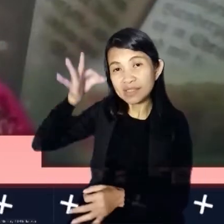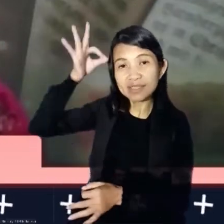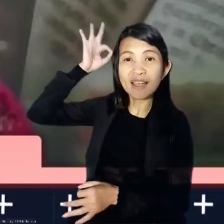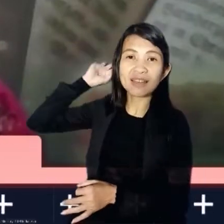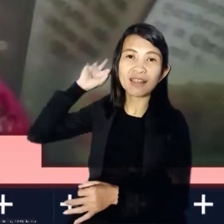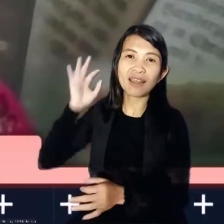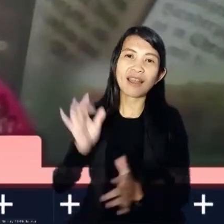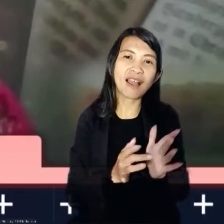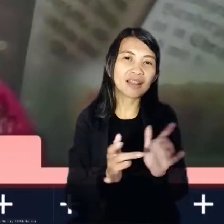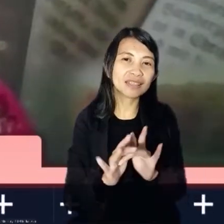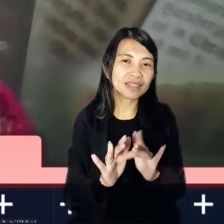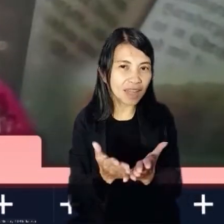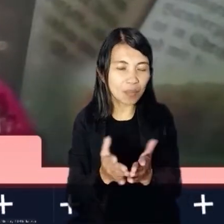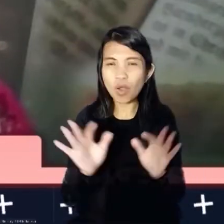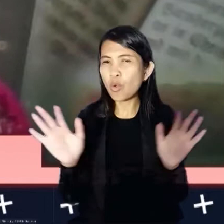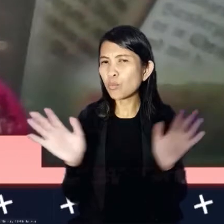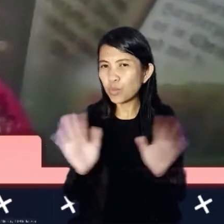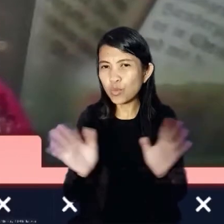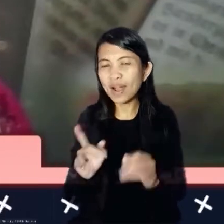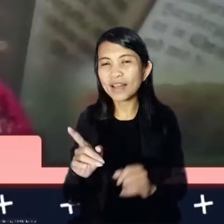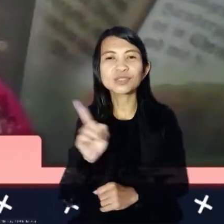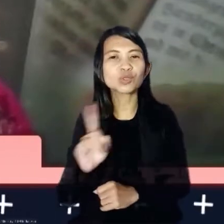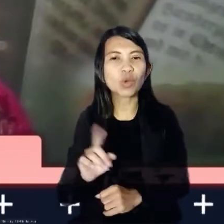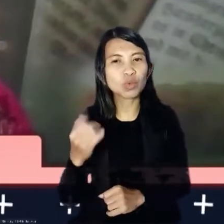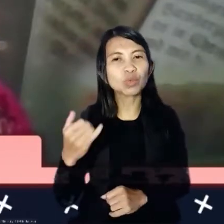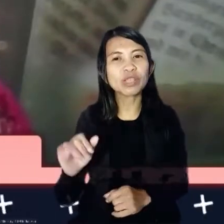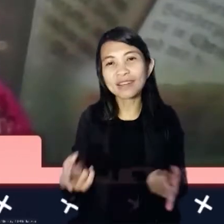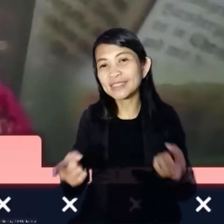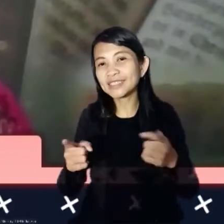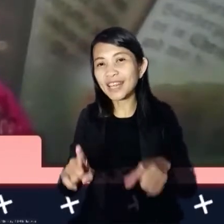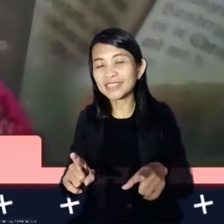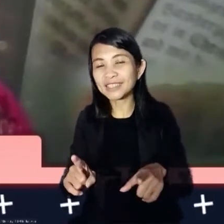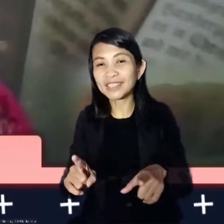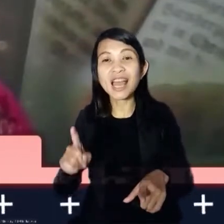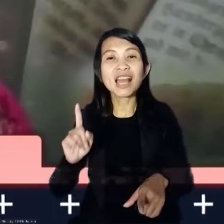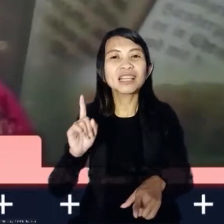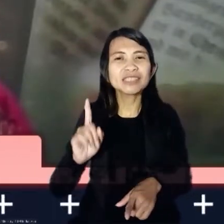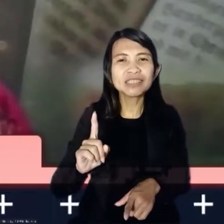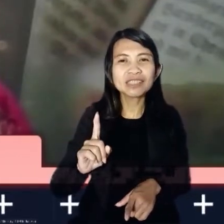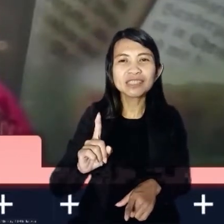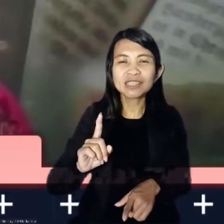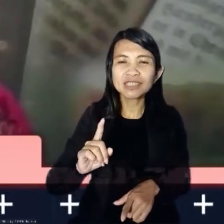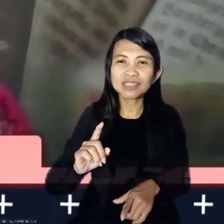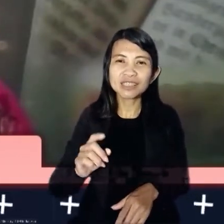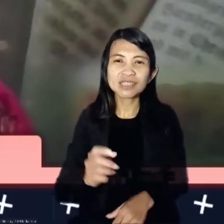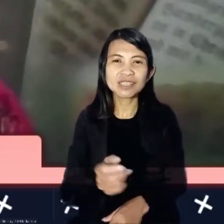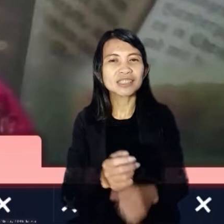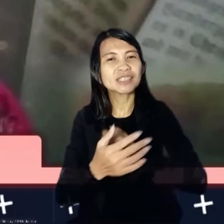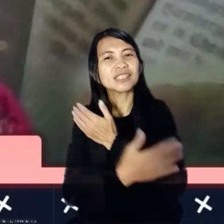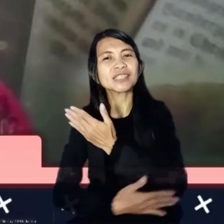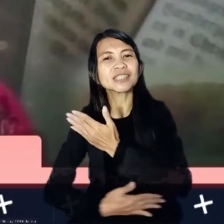yang terjadi di negeri antah berantah yang kita tidak tahu dimana negeri itu